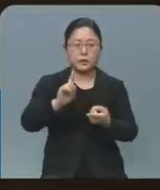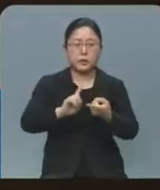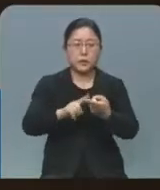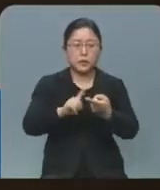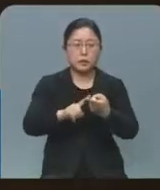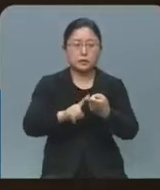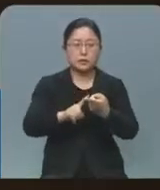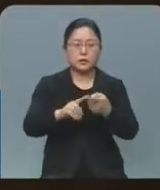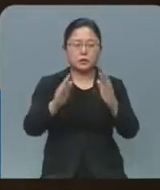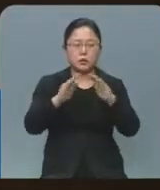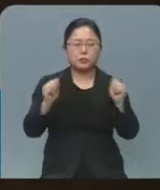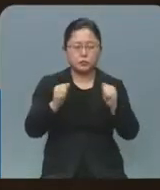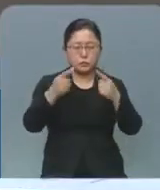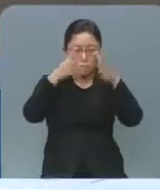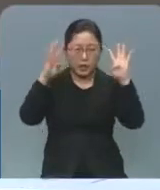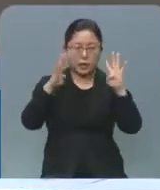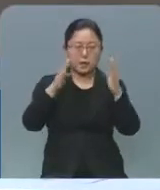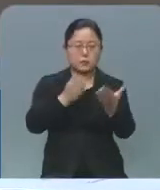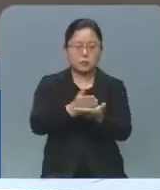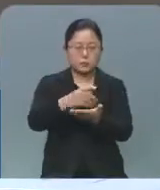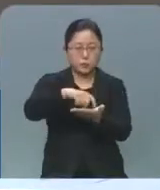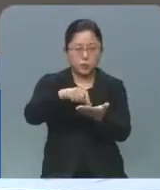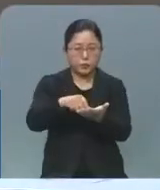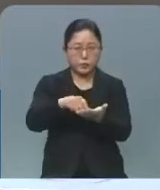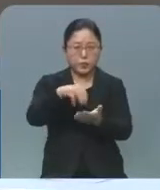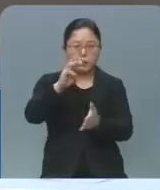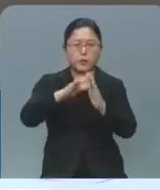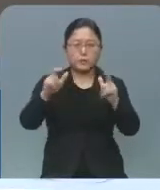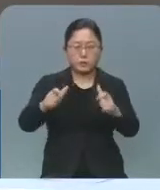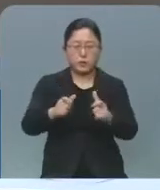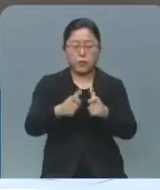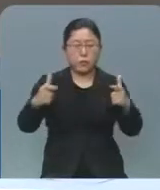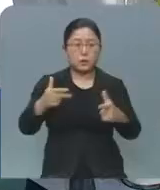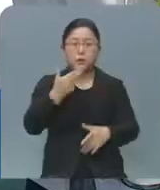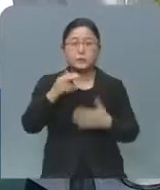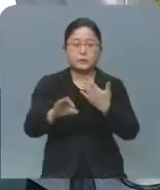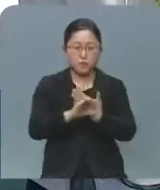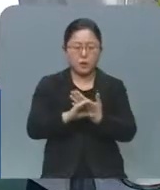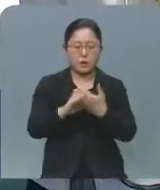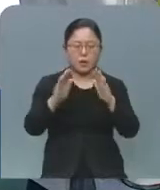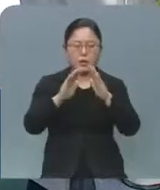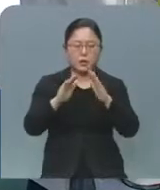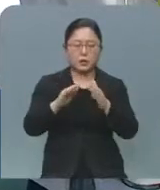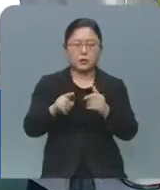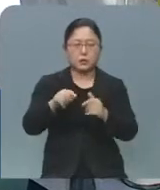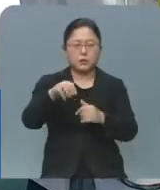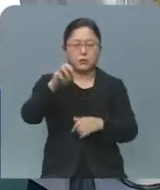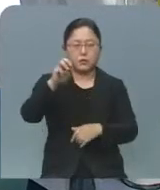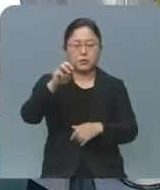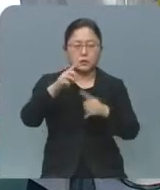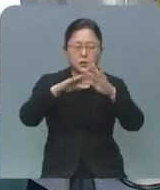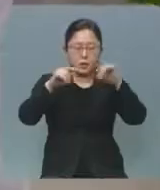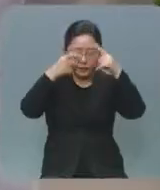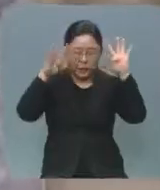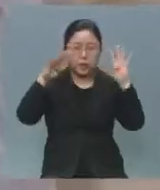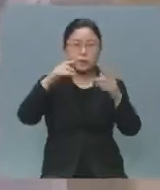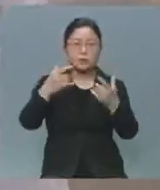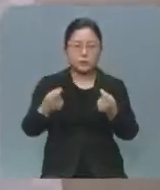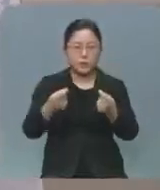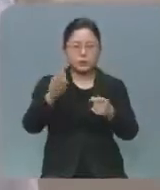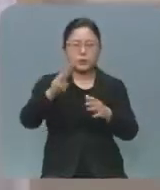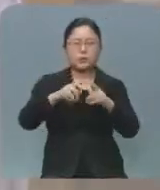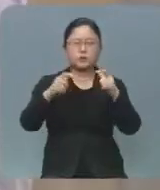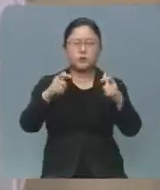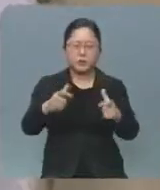전남대는 전북대 가 지역인재 전형 범위를 광주와 전남을 확대하지 않을 경우 전남대 의약계 10 지역인재 전형 범위를 광주와